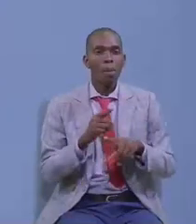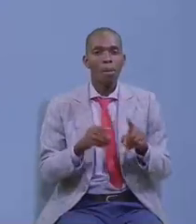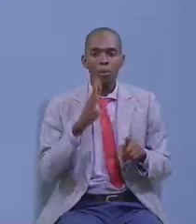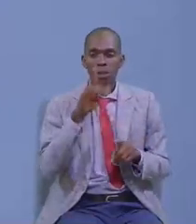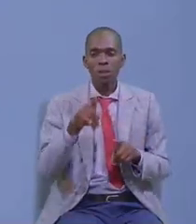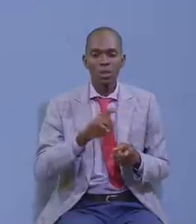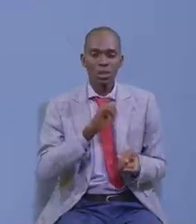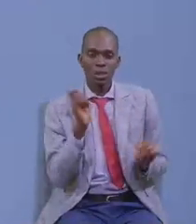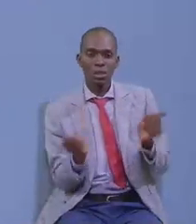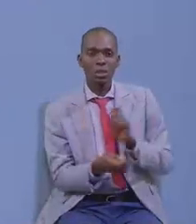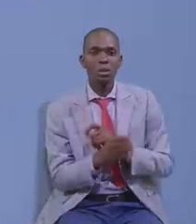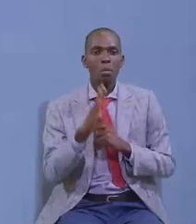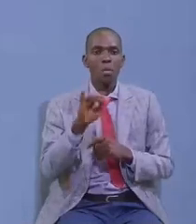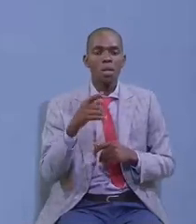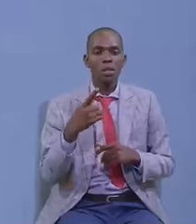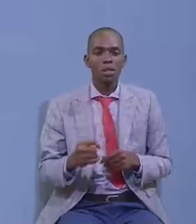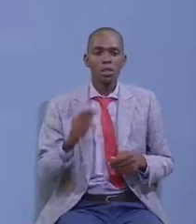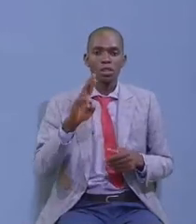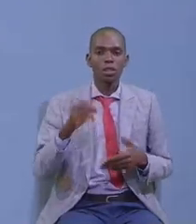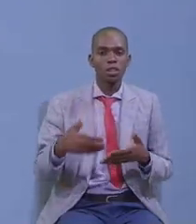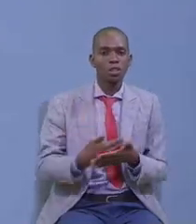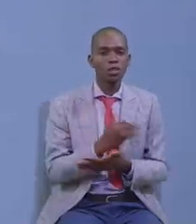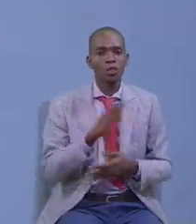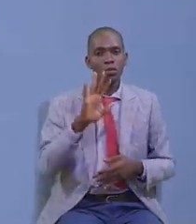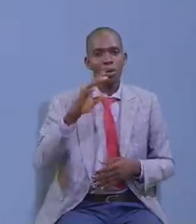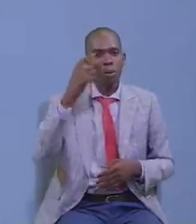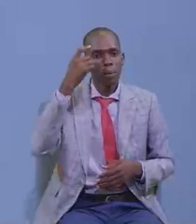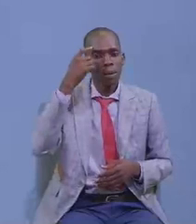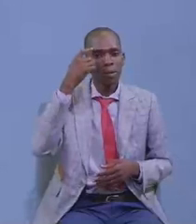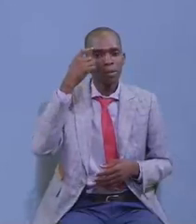Soyez transformés par le renouvellement de votre intelligence.